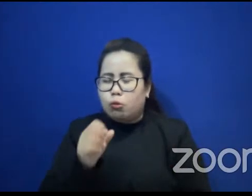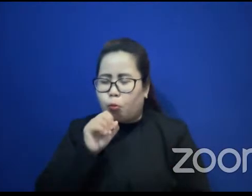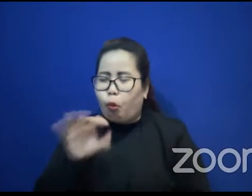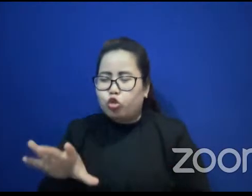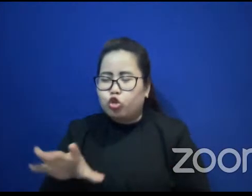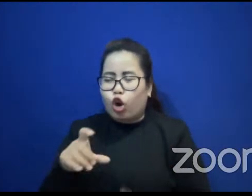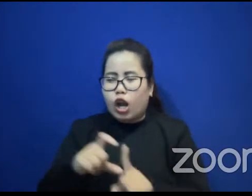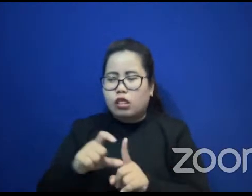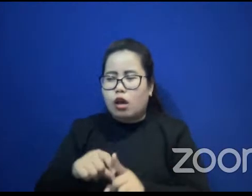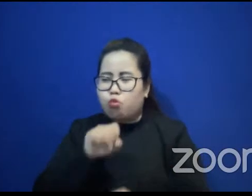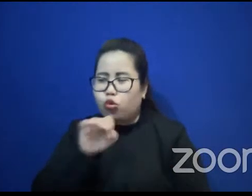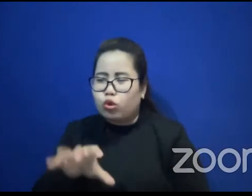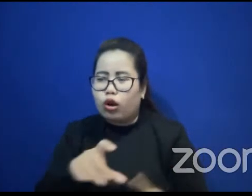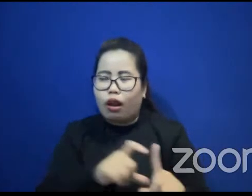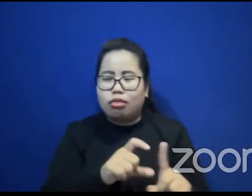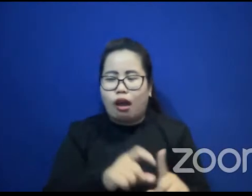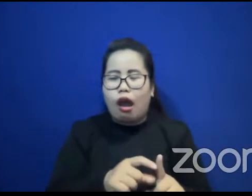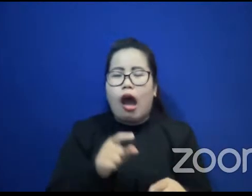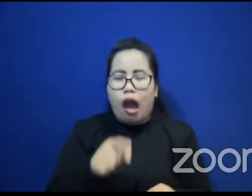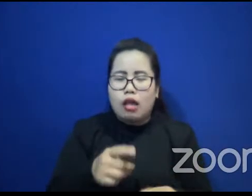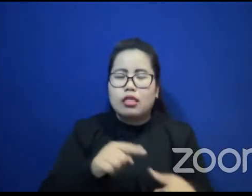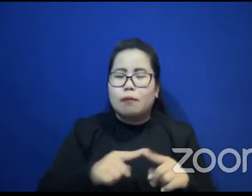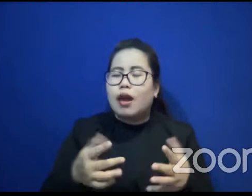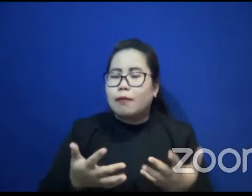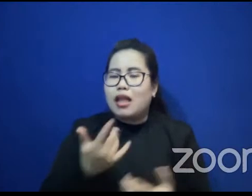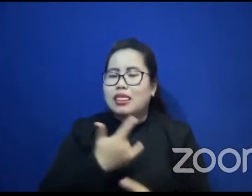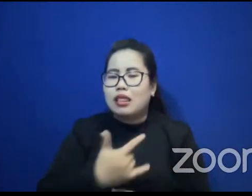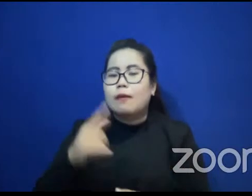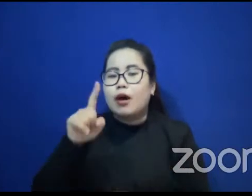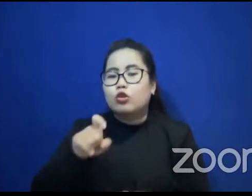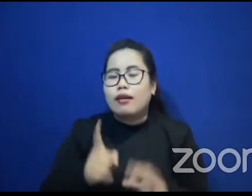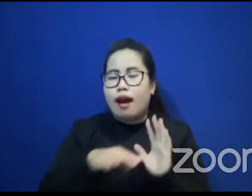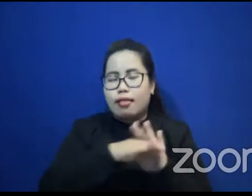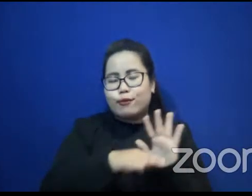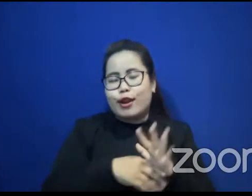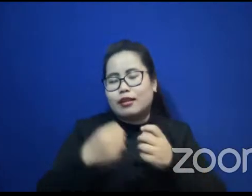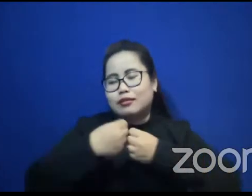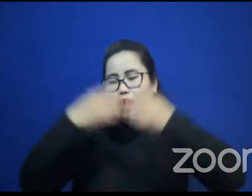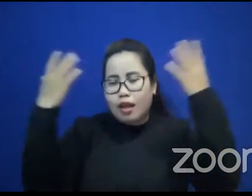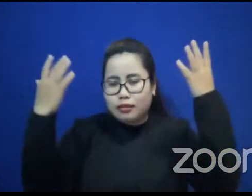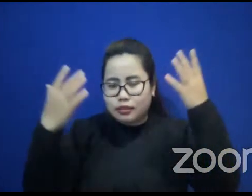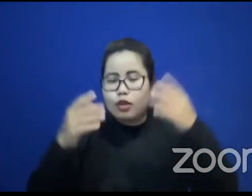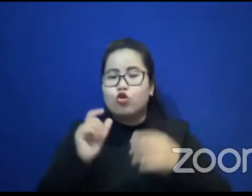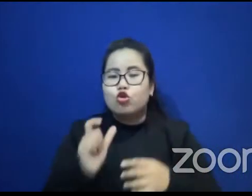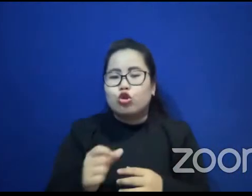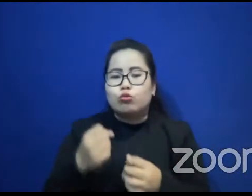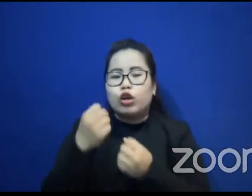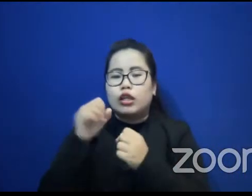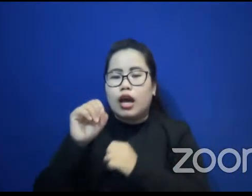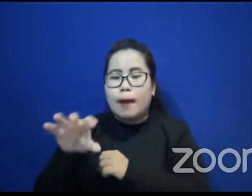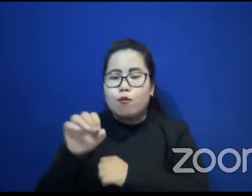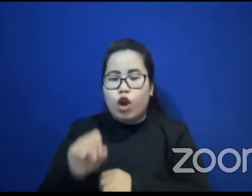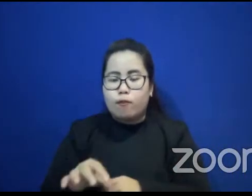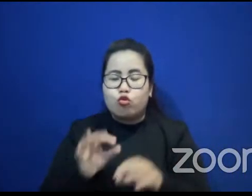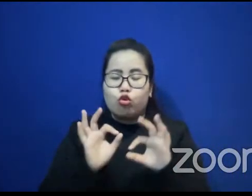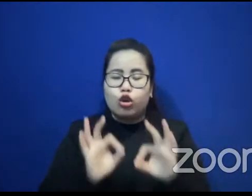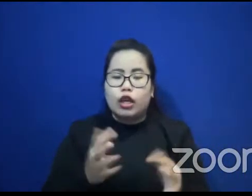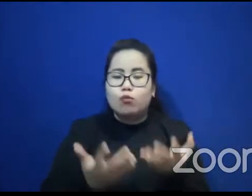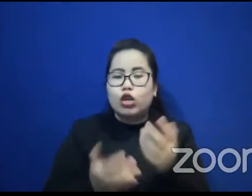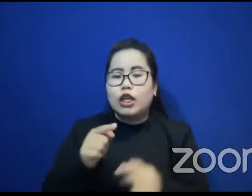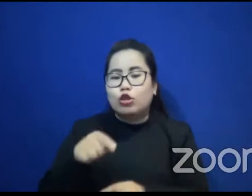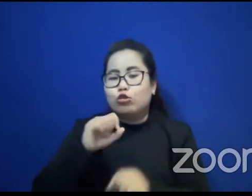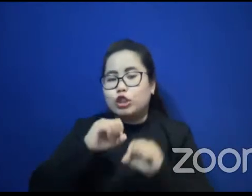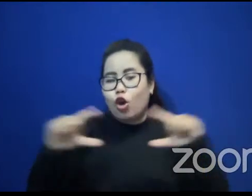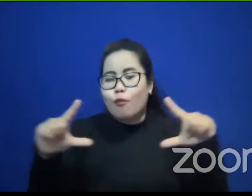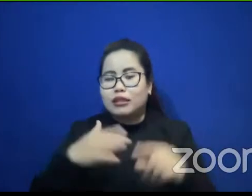kebocoran data gitu ya tapi tetep harus ada aturan yang jelas sebagai rambu-rambunya seperti itu mungkin itu jawaban